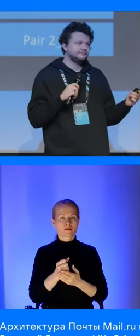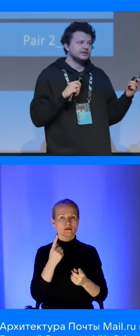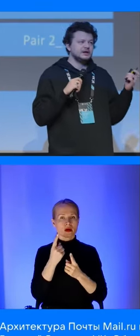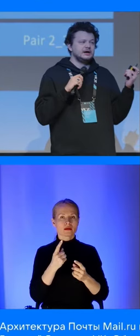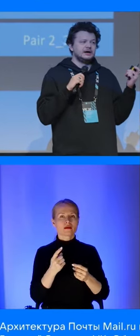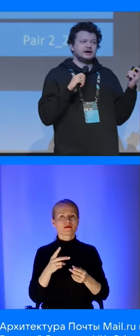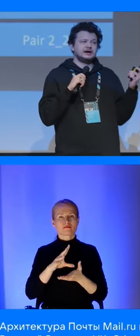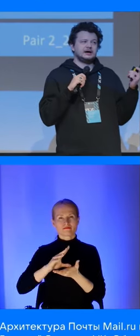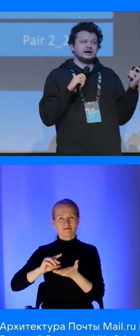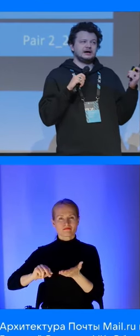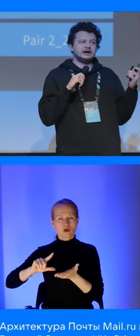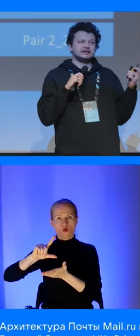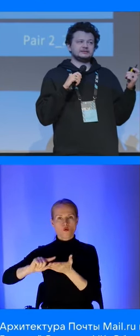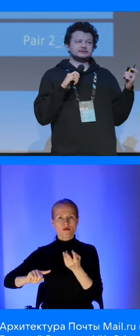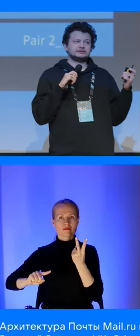копиях.